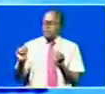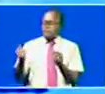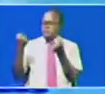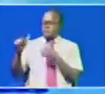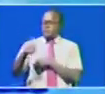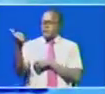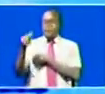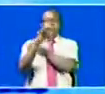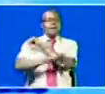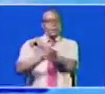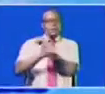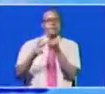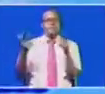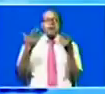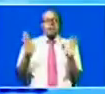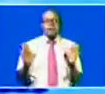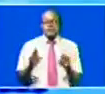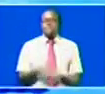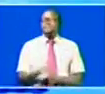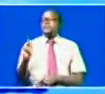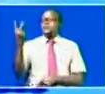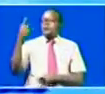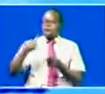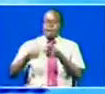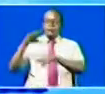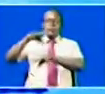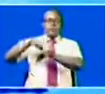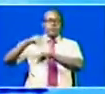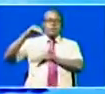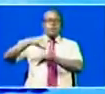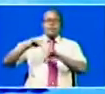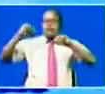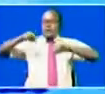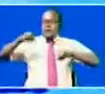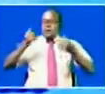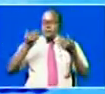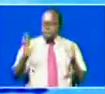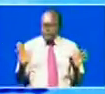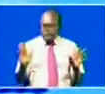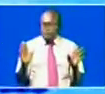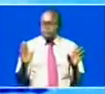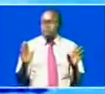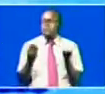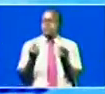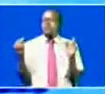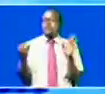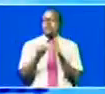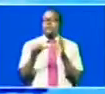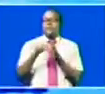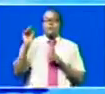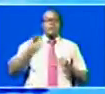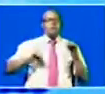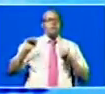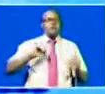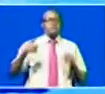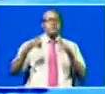za kigeni umeanza, huku mataifa ya Kenya na Uswizi yakitia saini mkataba kwenye harakati za kukabiliana na ufisadi nchini. Kwenye